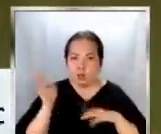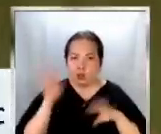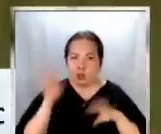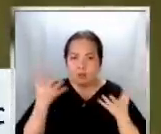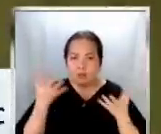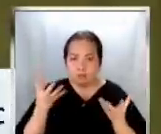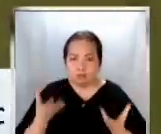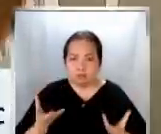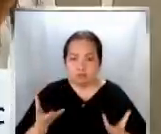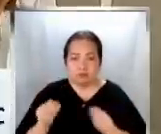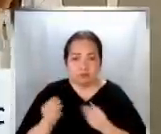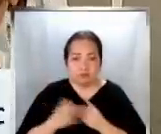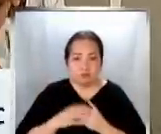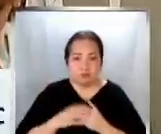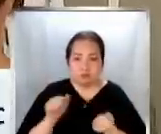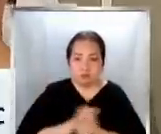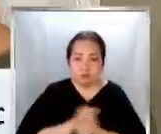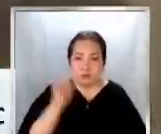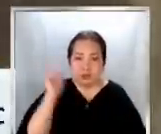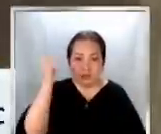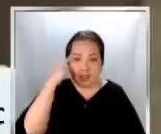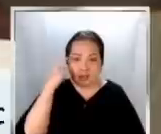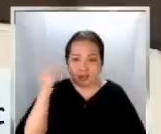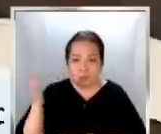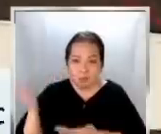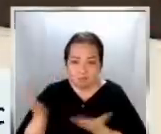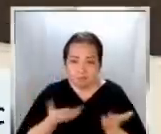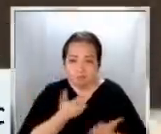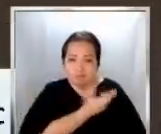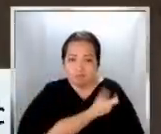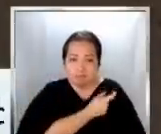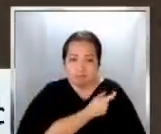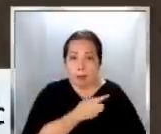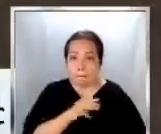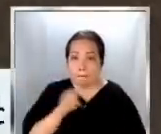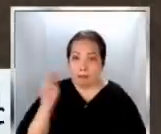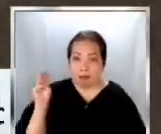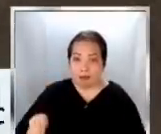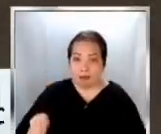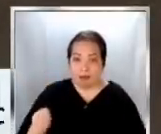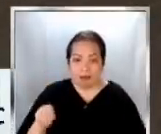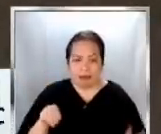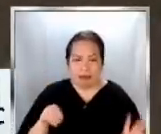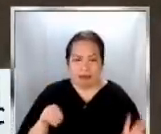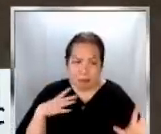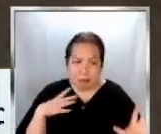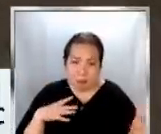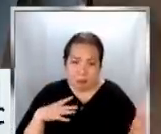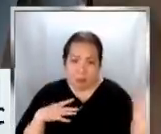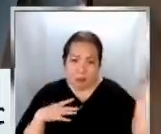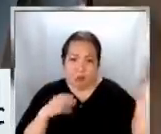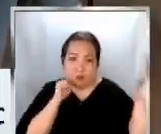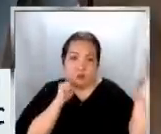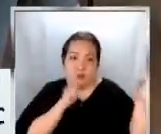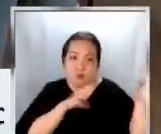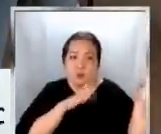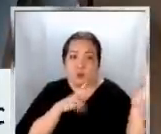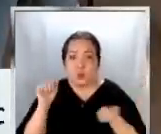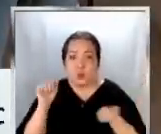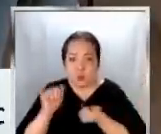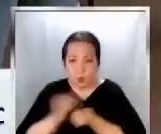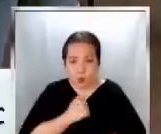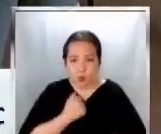na supply ng gobyerno. Sa lungsod ng Maynila nga, nilaktawan na muna ang mga senior dahil naubos na ang stock nila. Sa Quezon